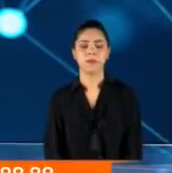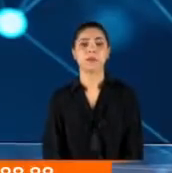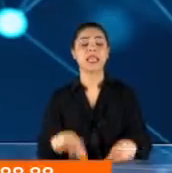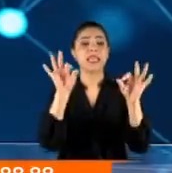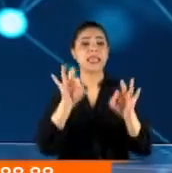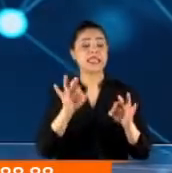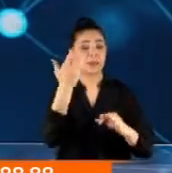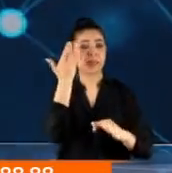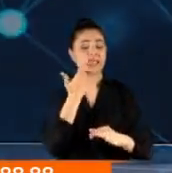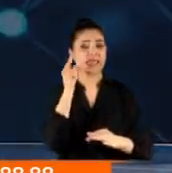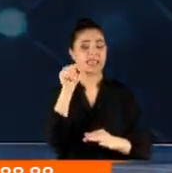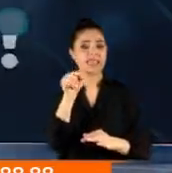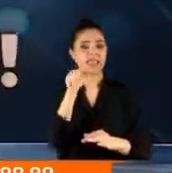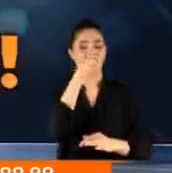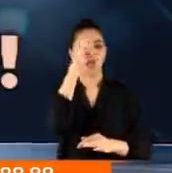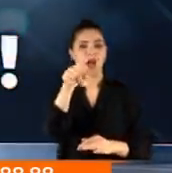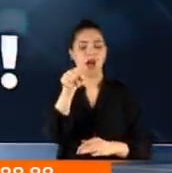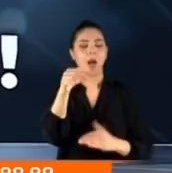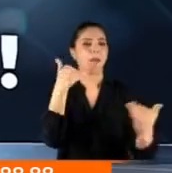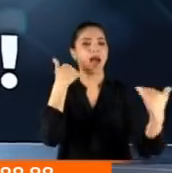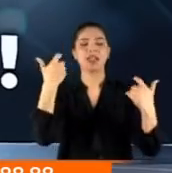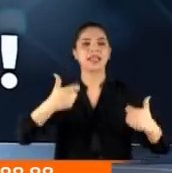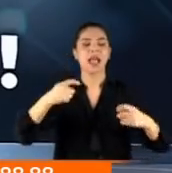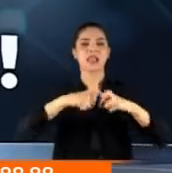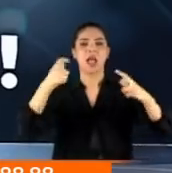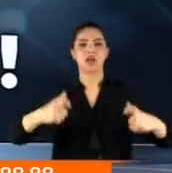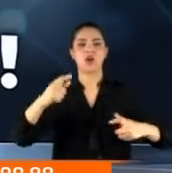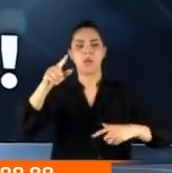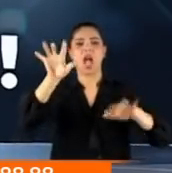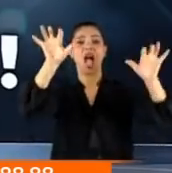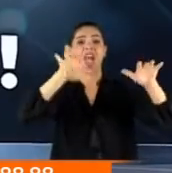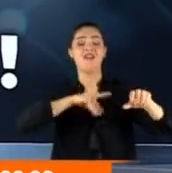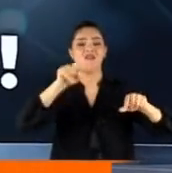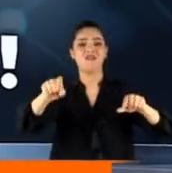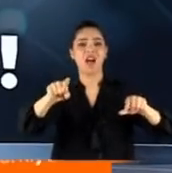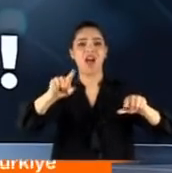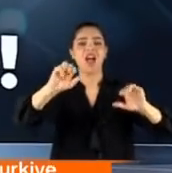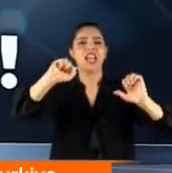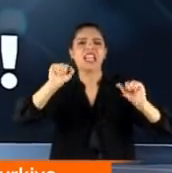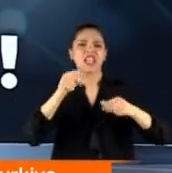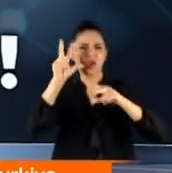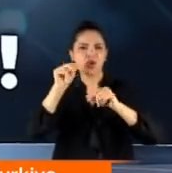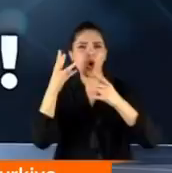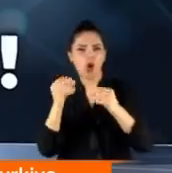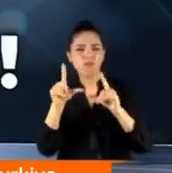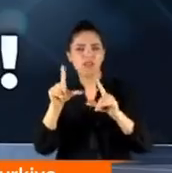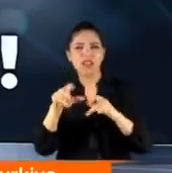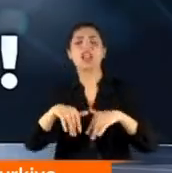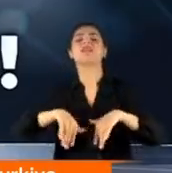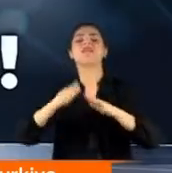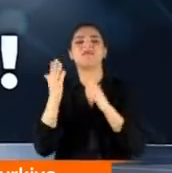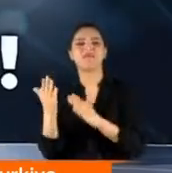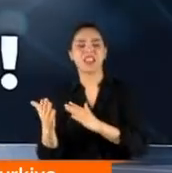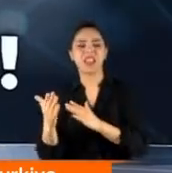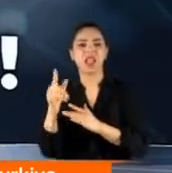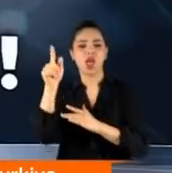Şimdi izleyeceğiniz haberin adresi Romanya. Başrolde bir ayı var. Kış uykusunda olması gerekiyor ama değil.